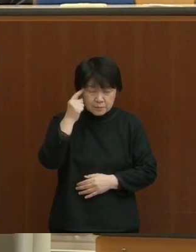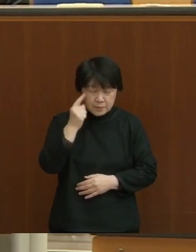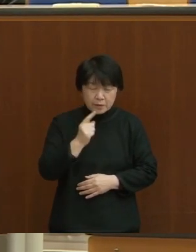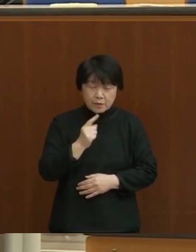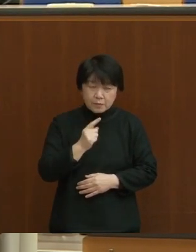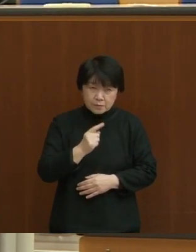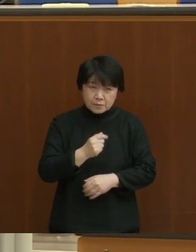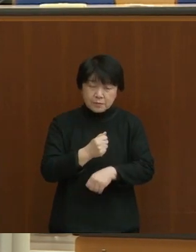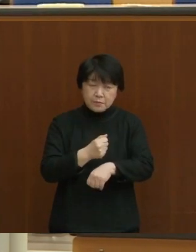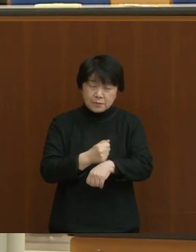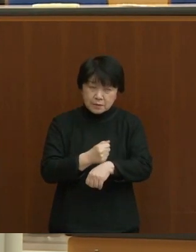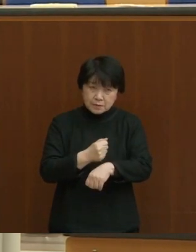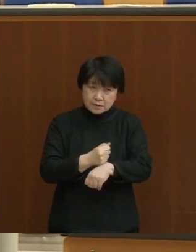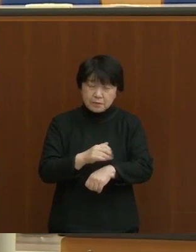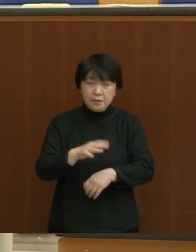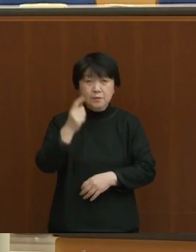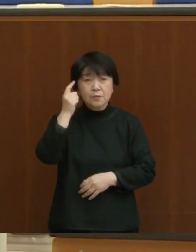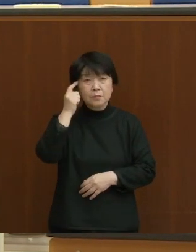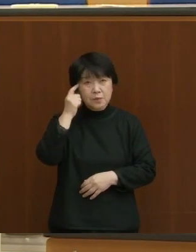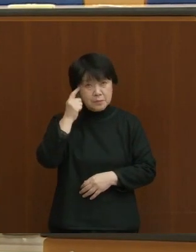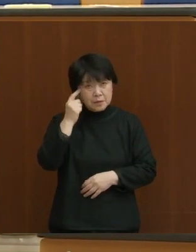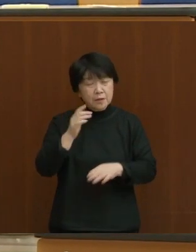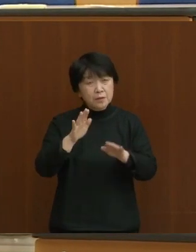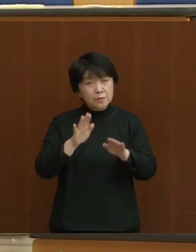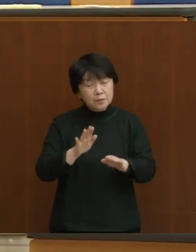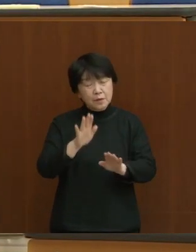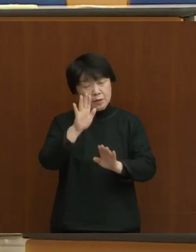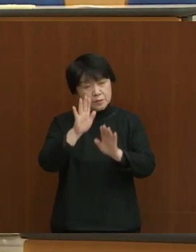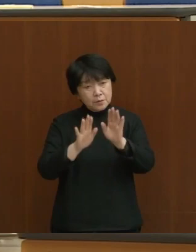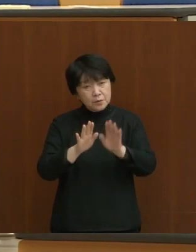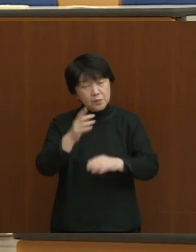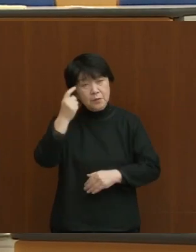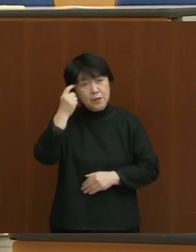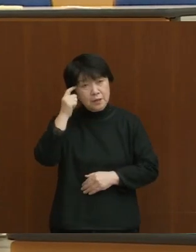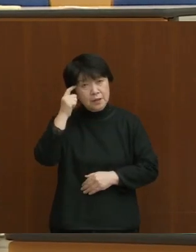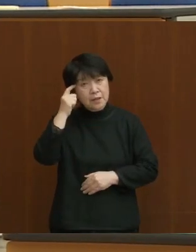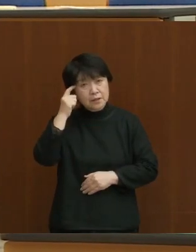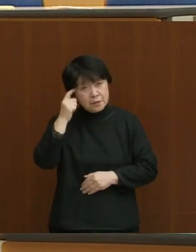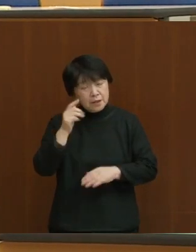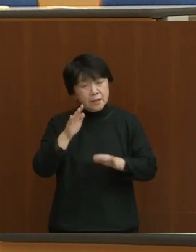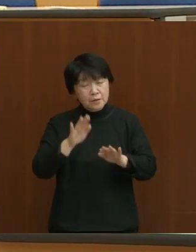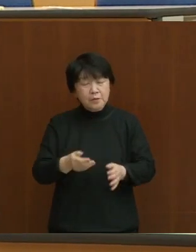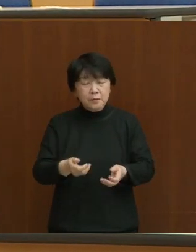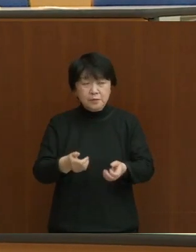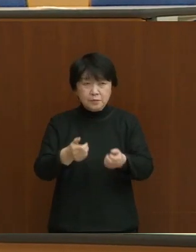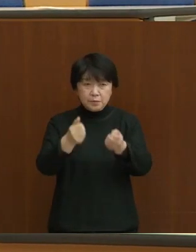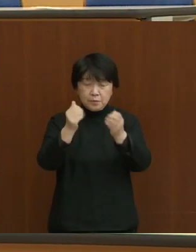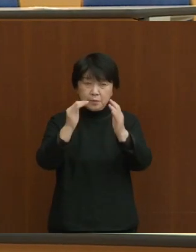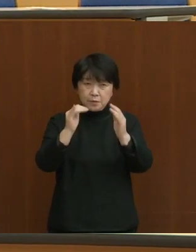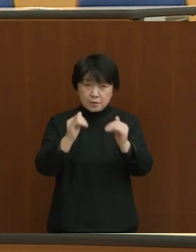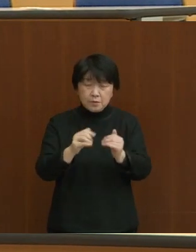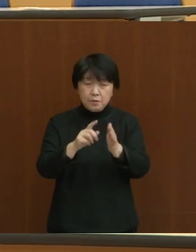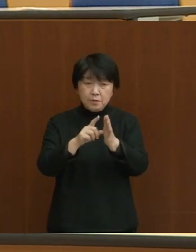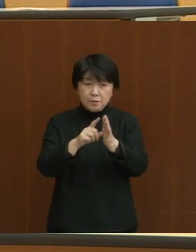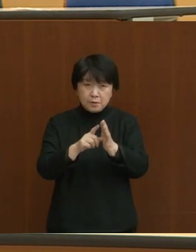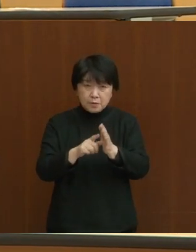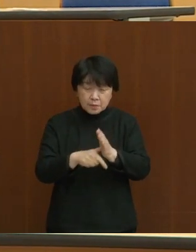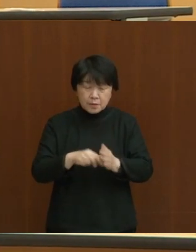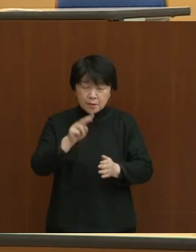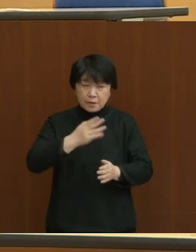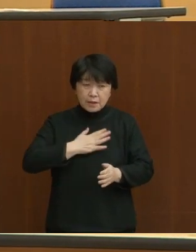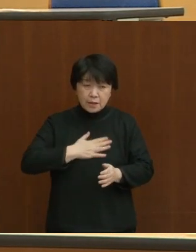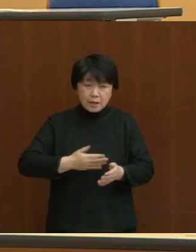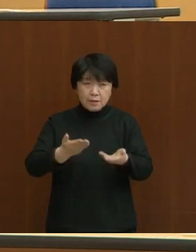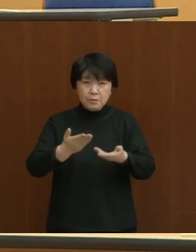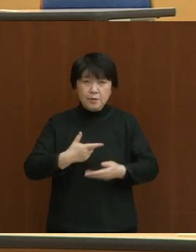。今般の事情をご勘案いただき、今回の措置についてご理解賜れば幸い